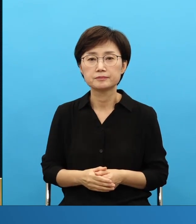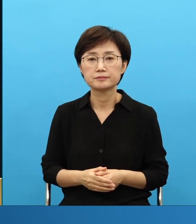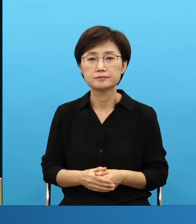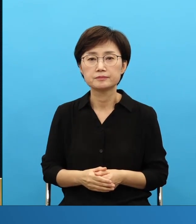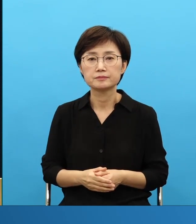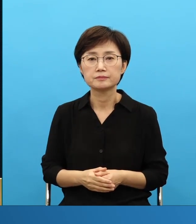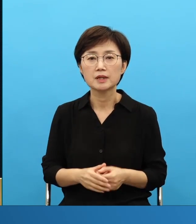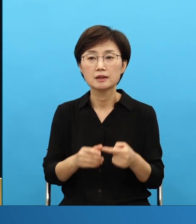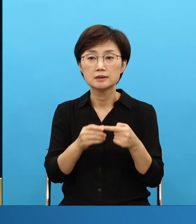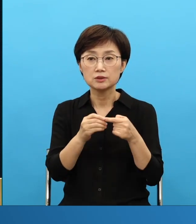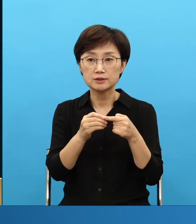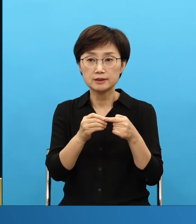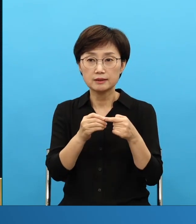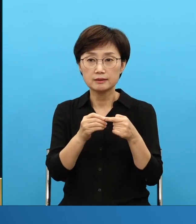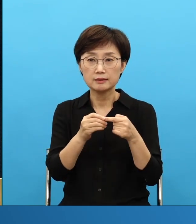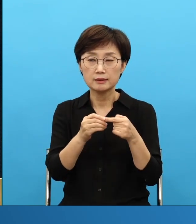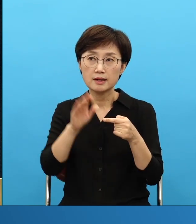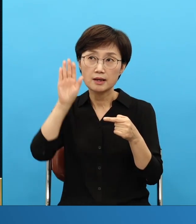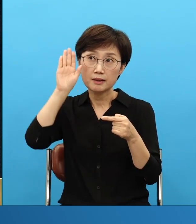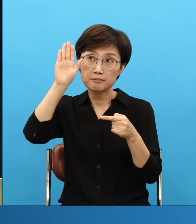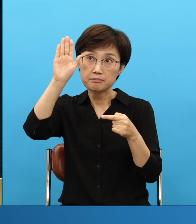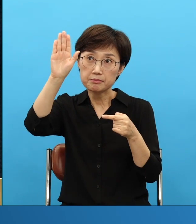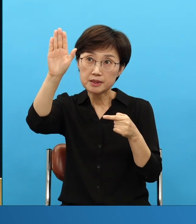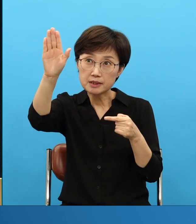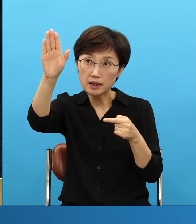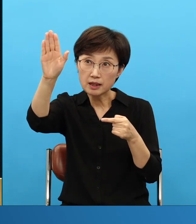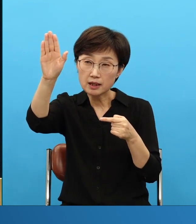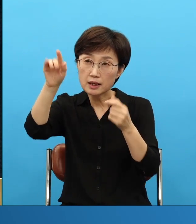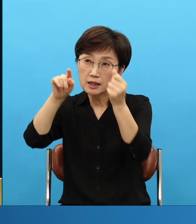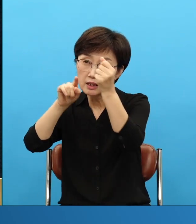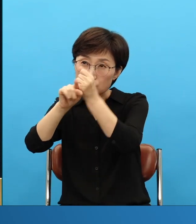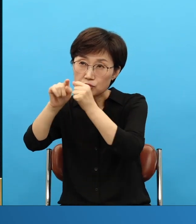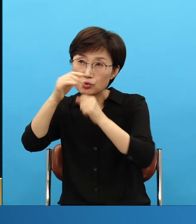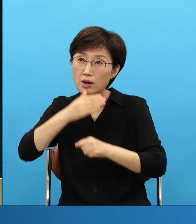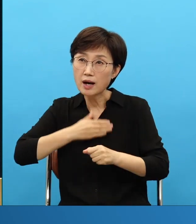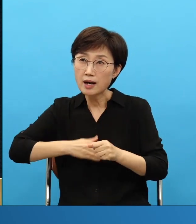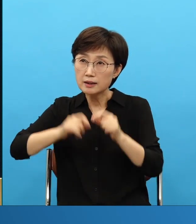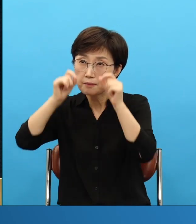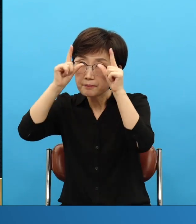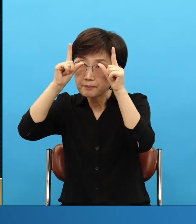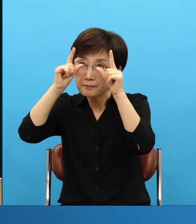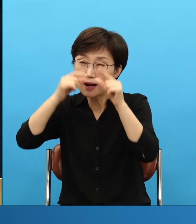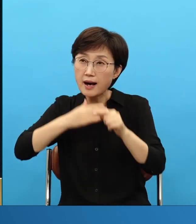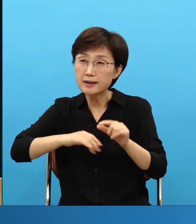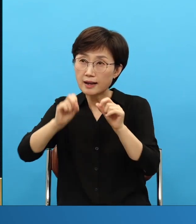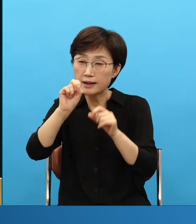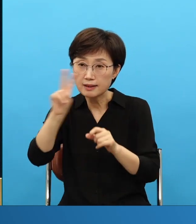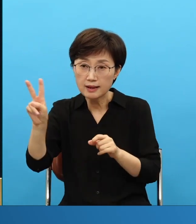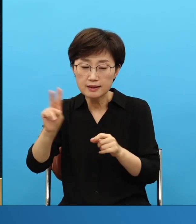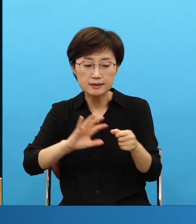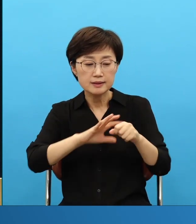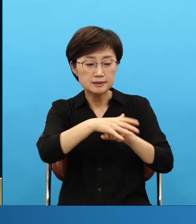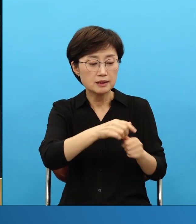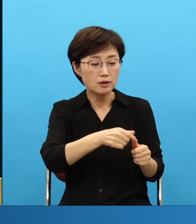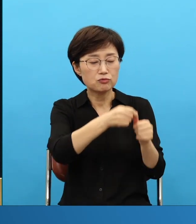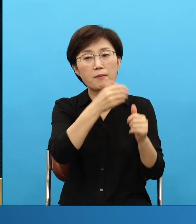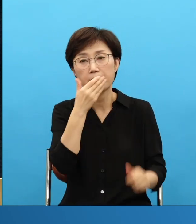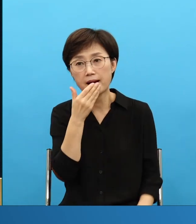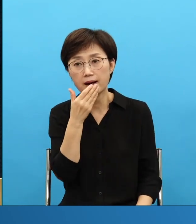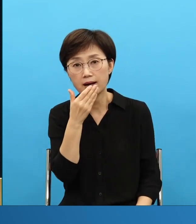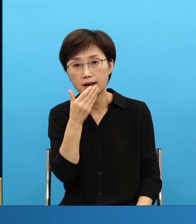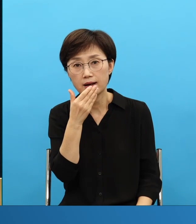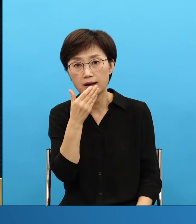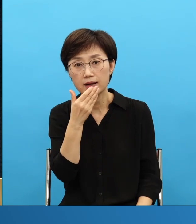미래 배경을 정확하게 알아야 You must know 세계 accurately 복음할 수 있습니다. the background of the future in order to do world evangelization. 좀